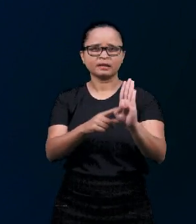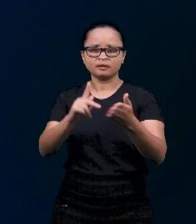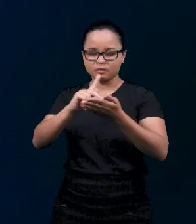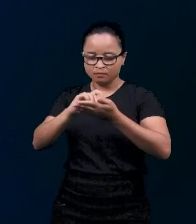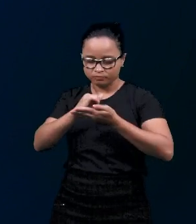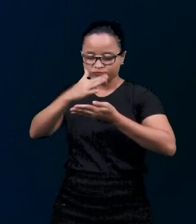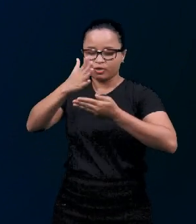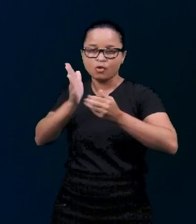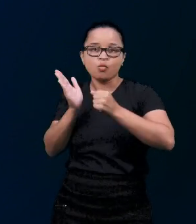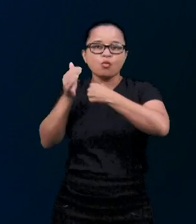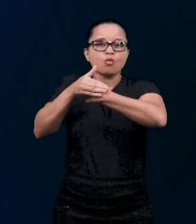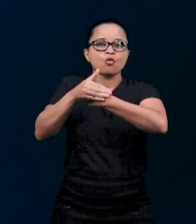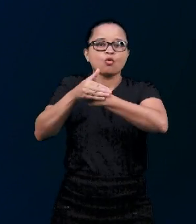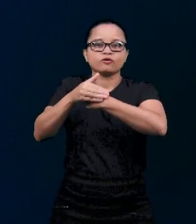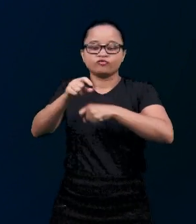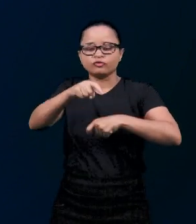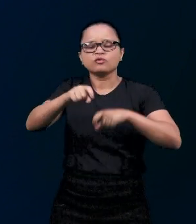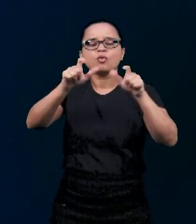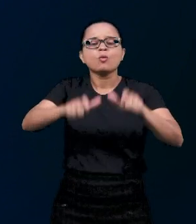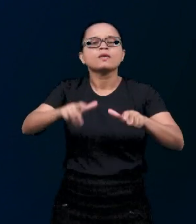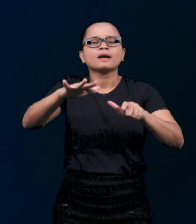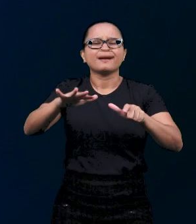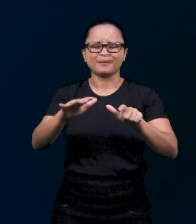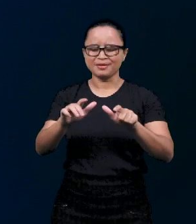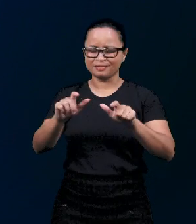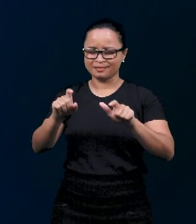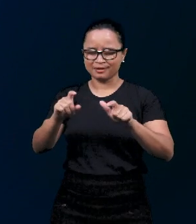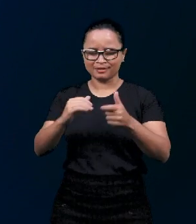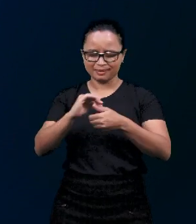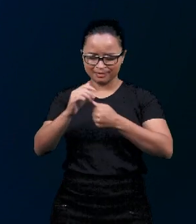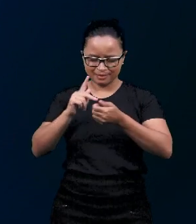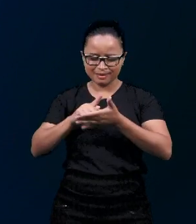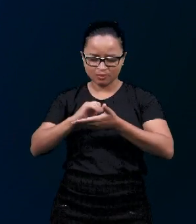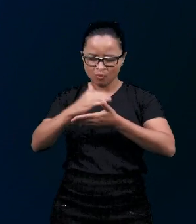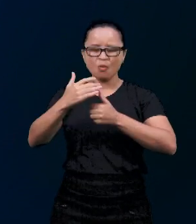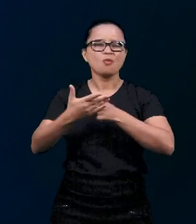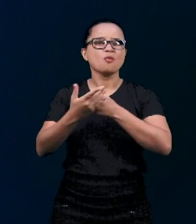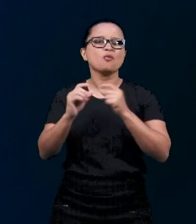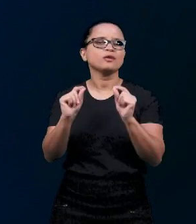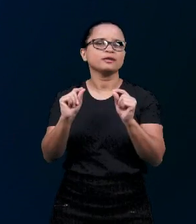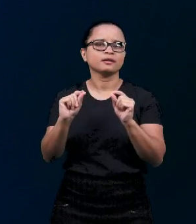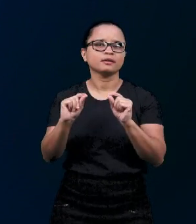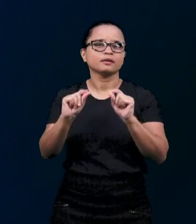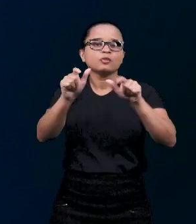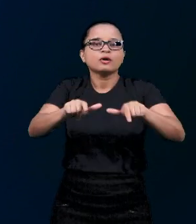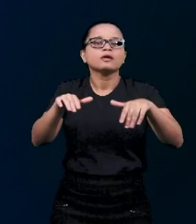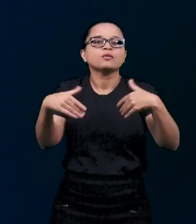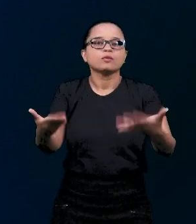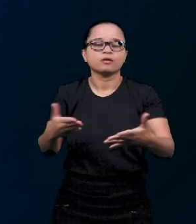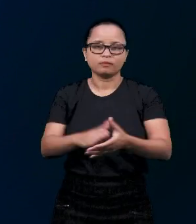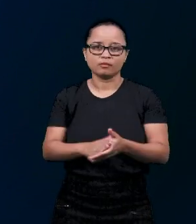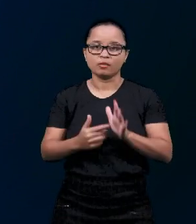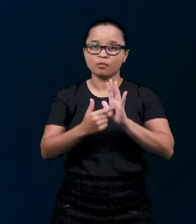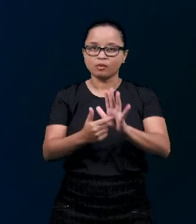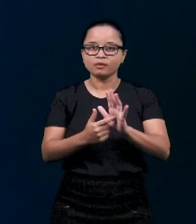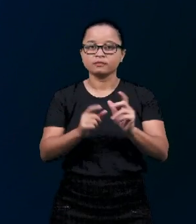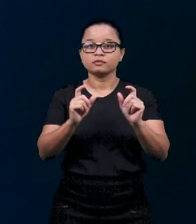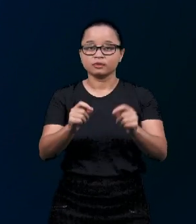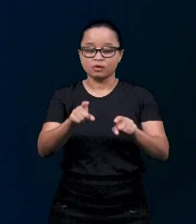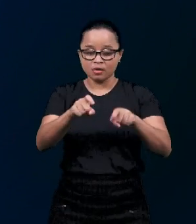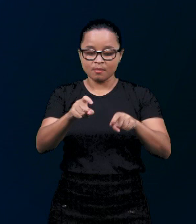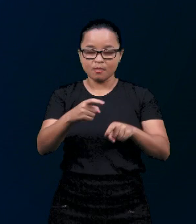de Dieu cachée dans le champ des intérêts religieux de l'époque. Combien de latin et